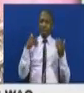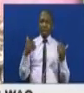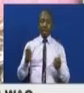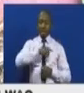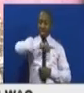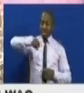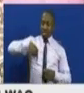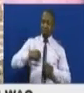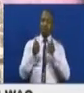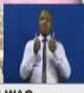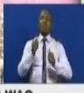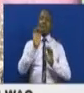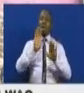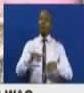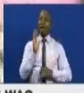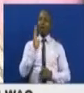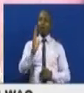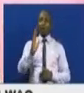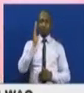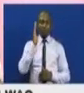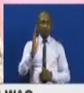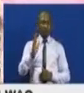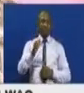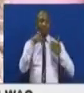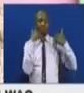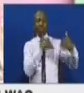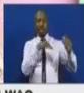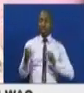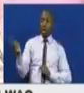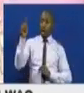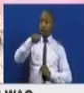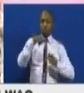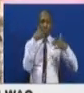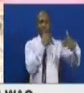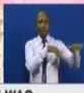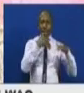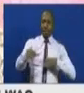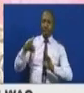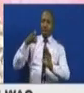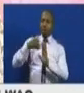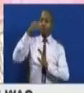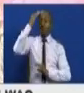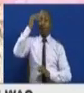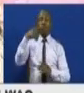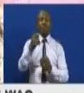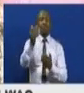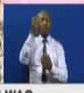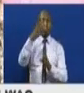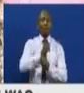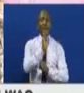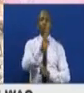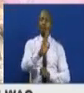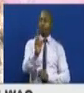vivyo hivyo hivyo, kwa sababu mchezaji aje kucheza kwenye klabu ili ajue wewe unapata wapi pesa.